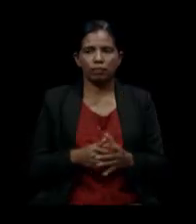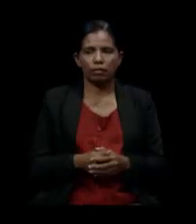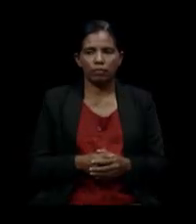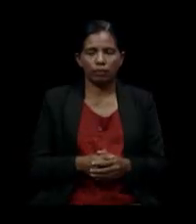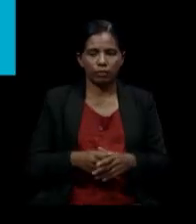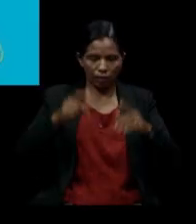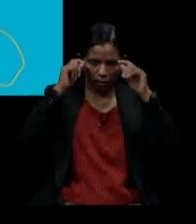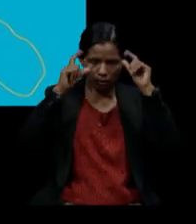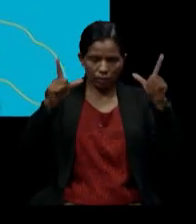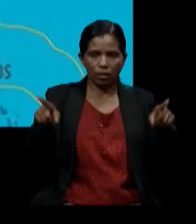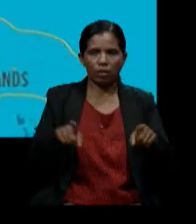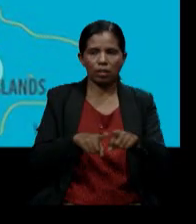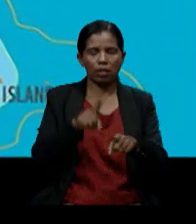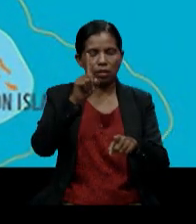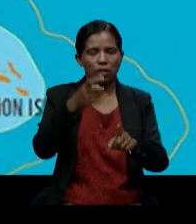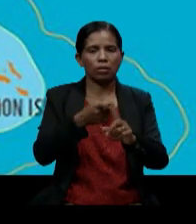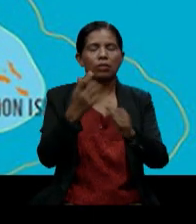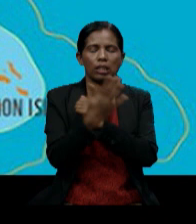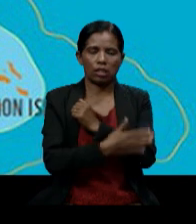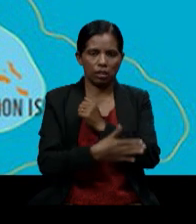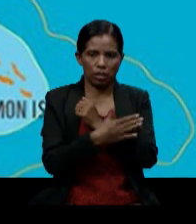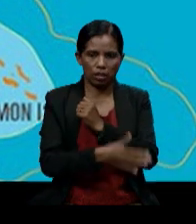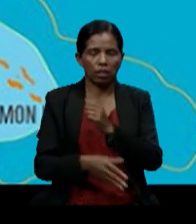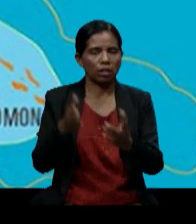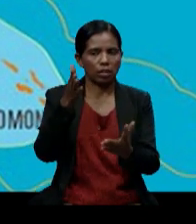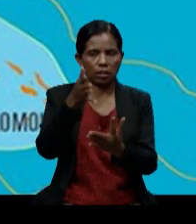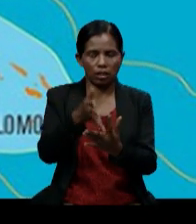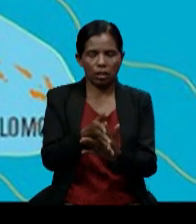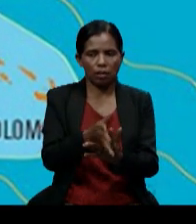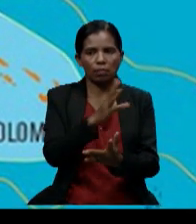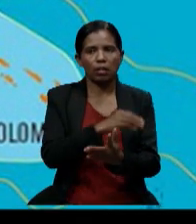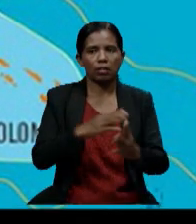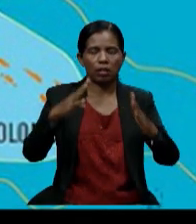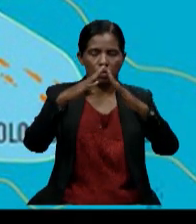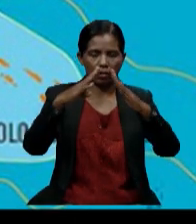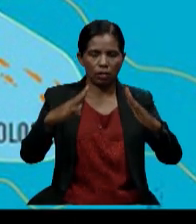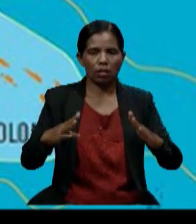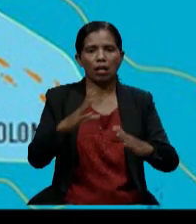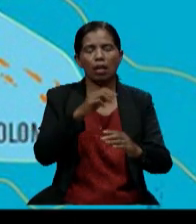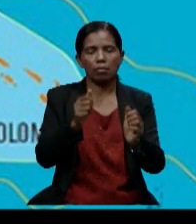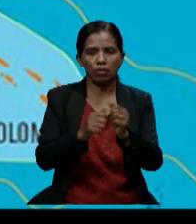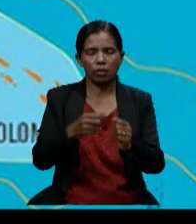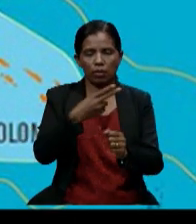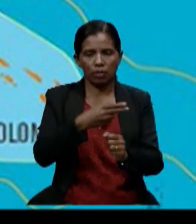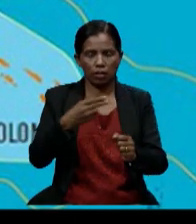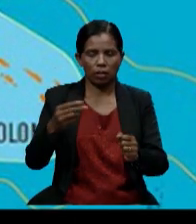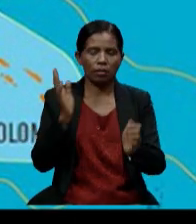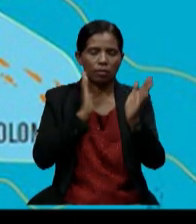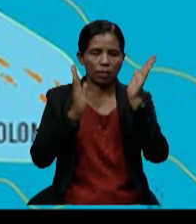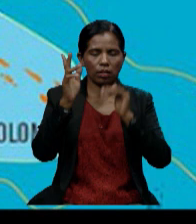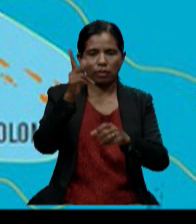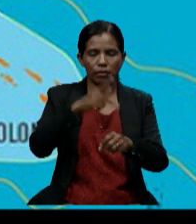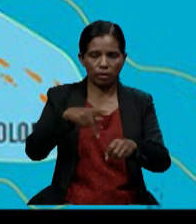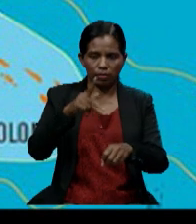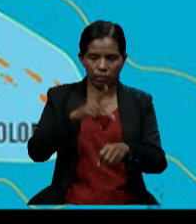Timor Leste mak ida husi nasau sira ne be mak tama ia koral triangulu hamutu ko Indonesia, Malaysia,